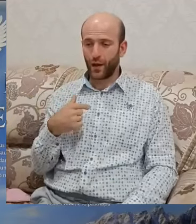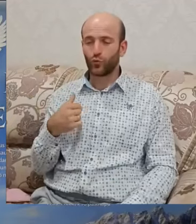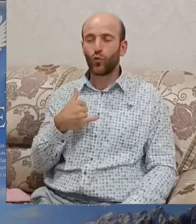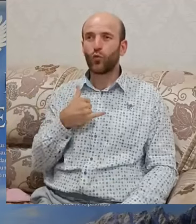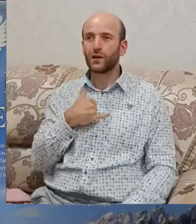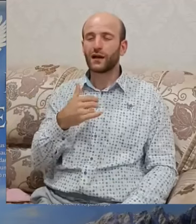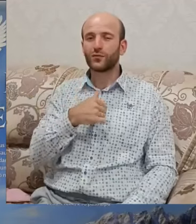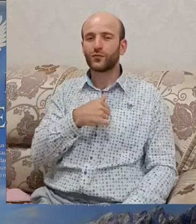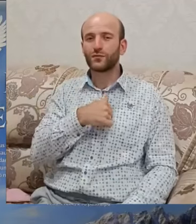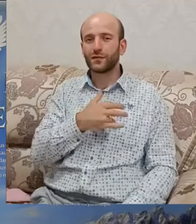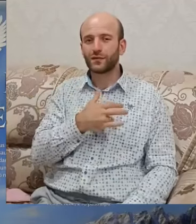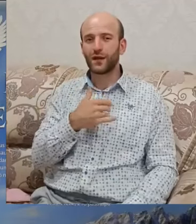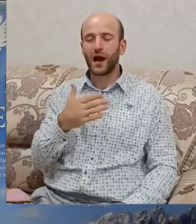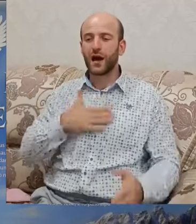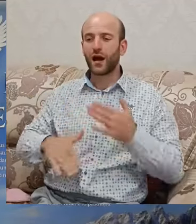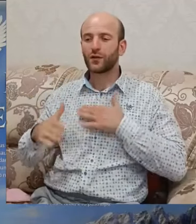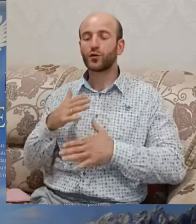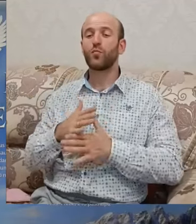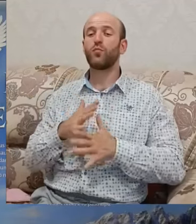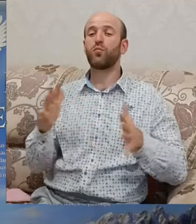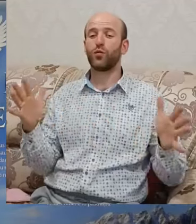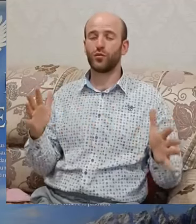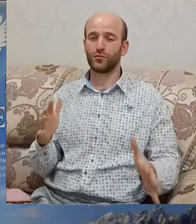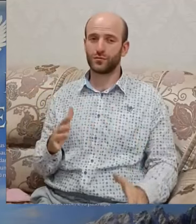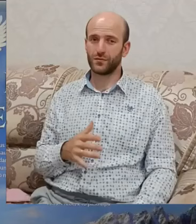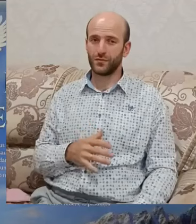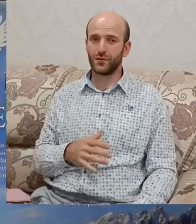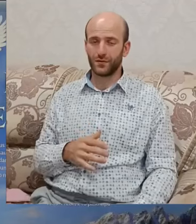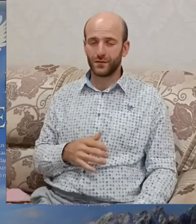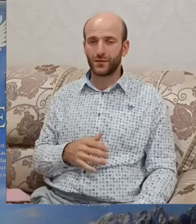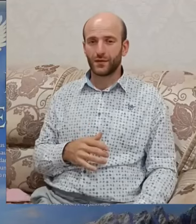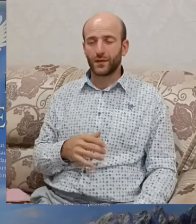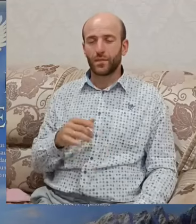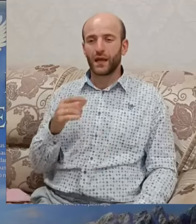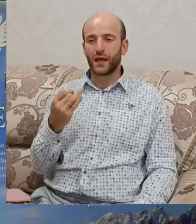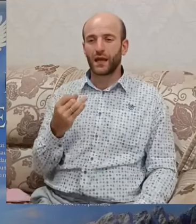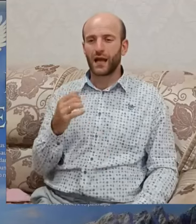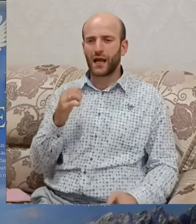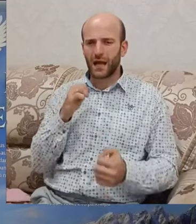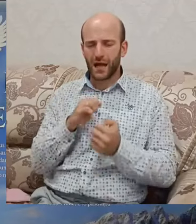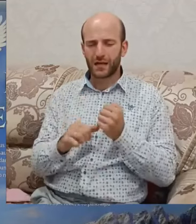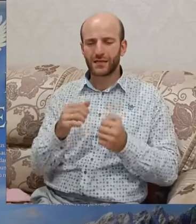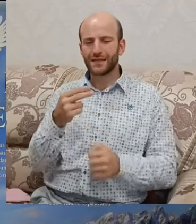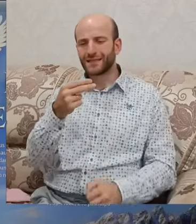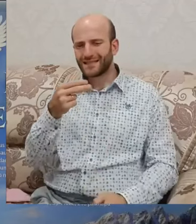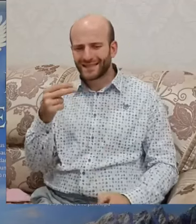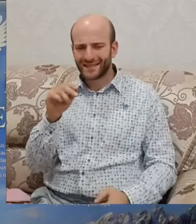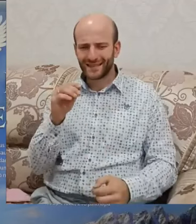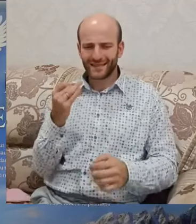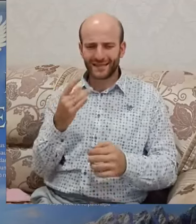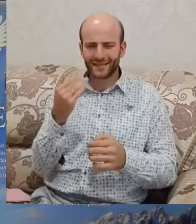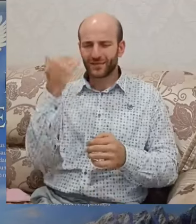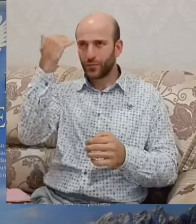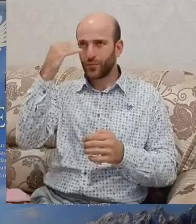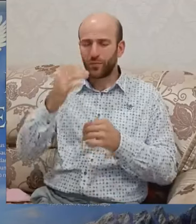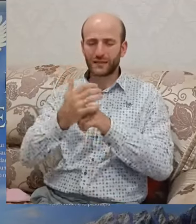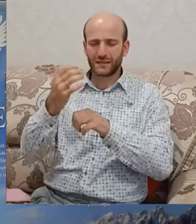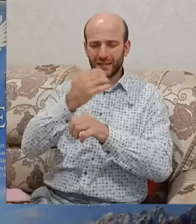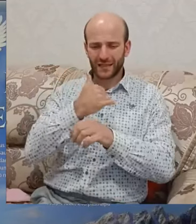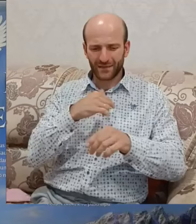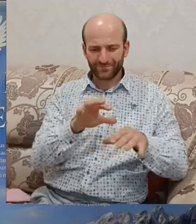жизнь. Kiekviena citata žinioje man yra gyvenimas. Каждая цитата в послании для меня жизнь. Kiekviena citata žinioje mane